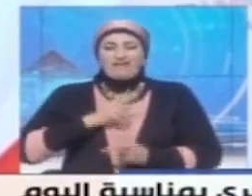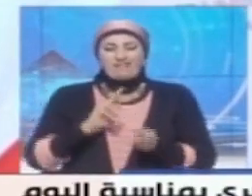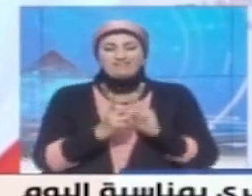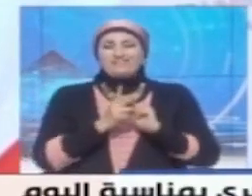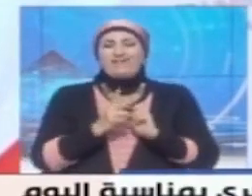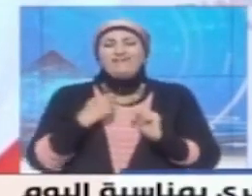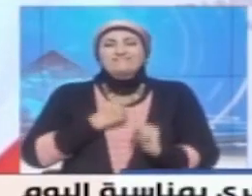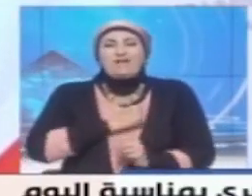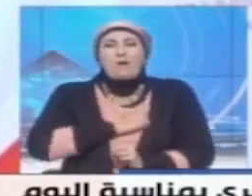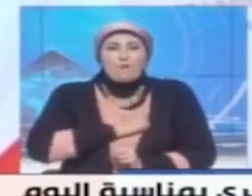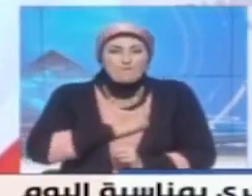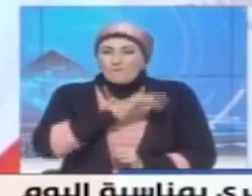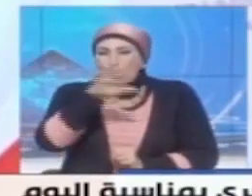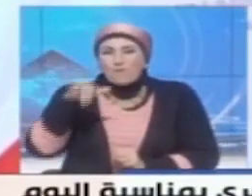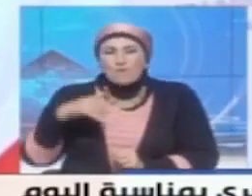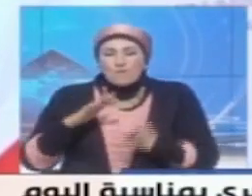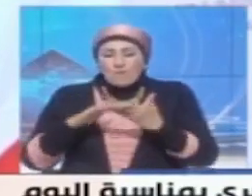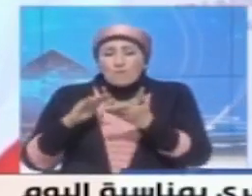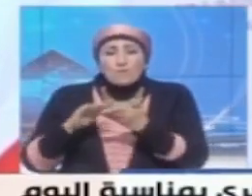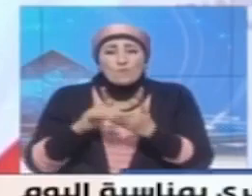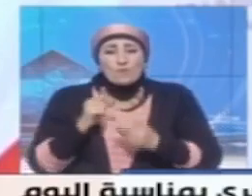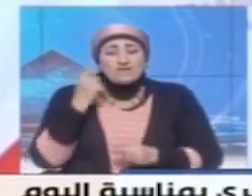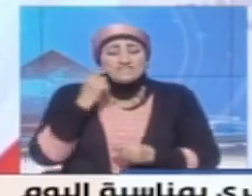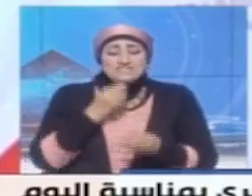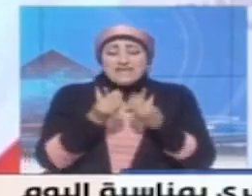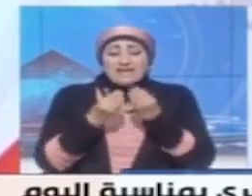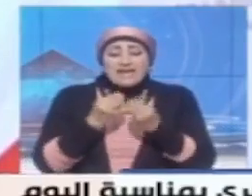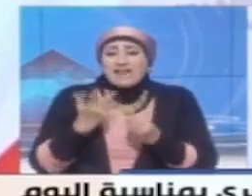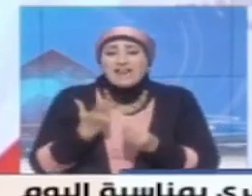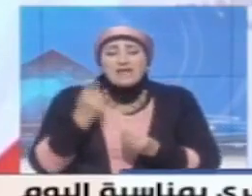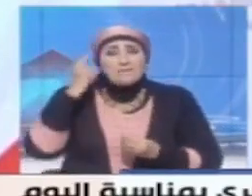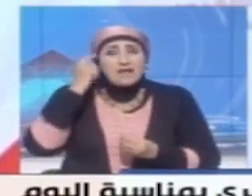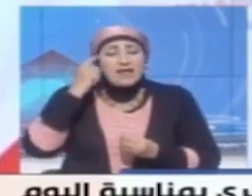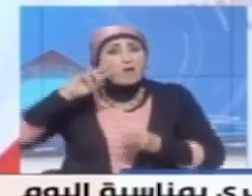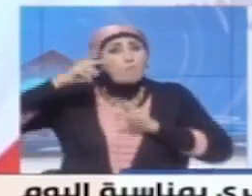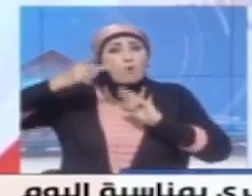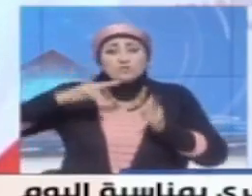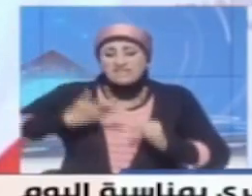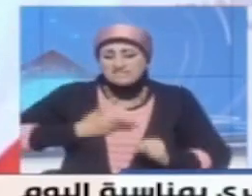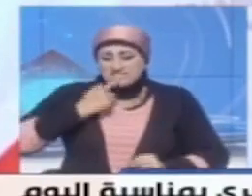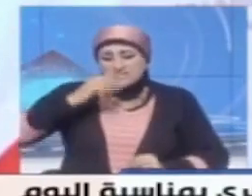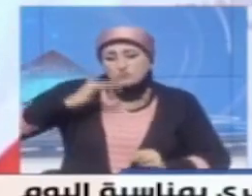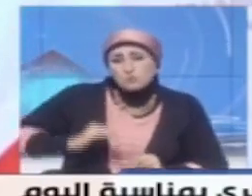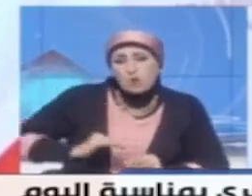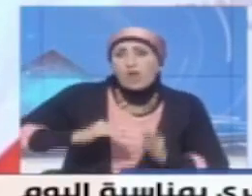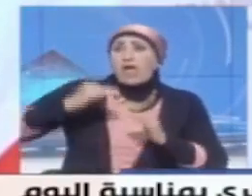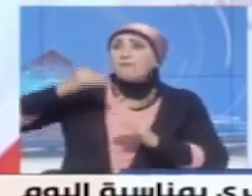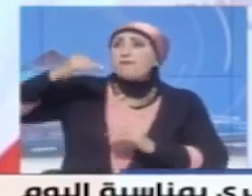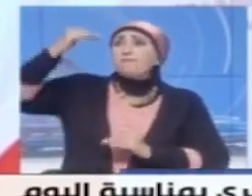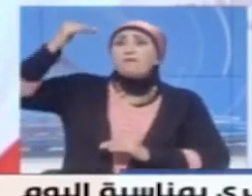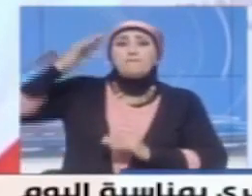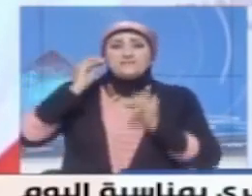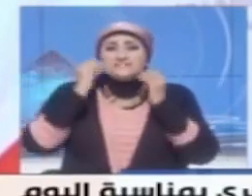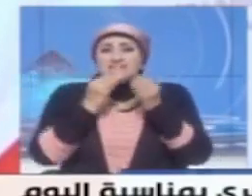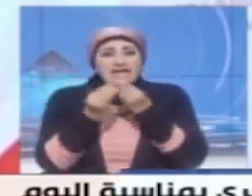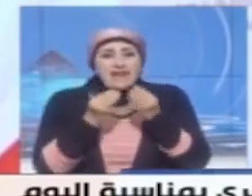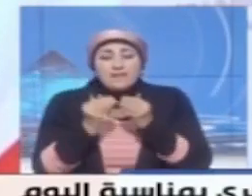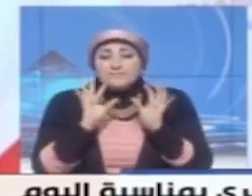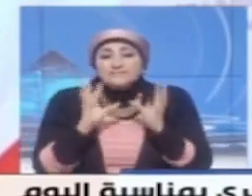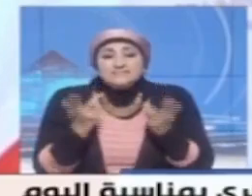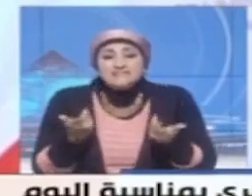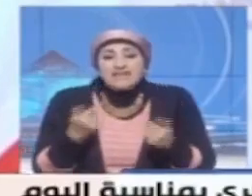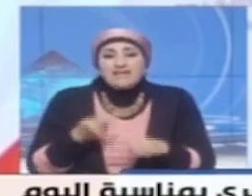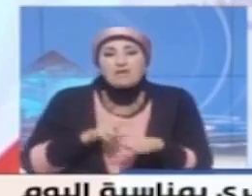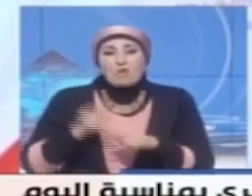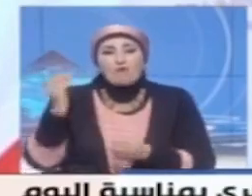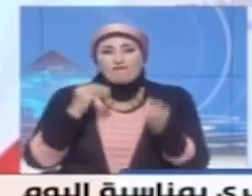طبعا، علمني إزاي أتعامل مع اللي قدامي بعقليات مختلفة، الأطفال غير الكبار غير الناس الكبيرة، أضاف